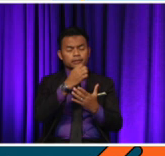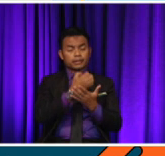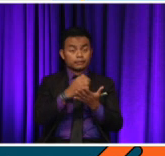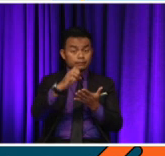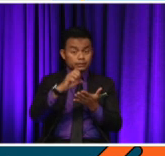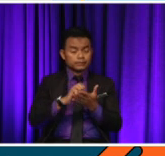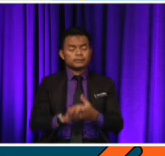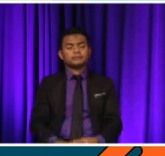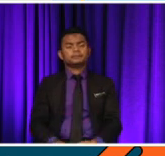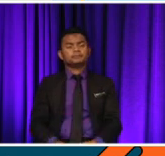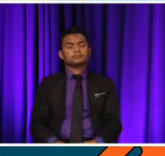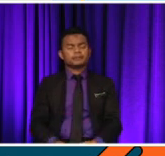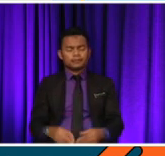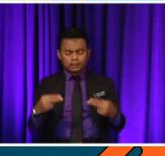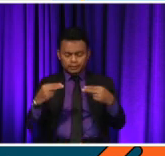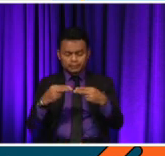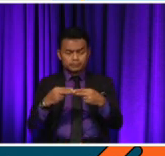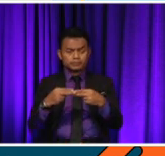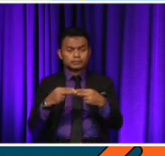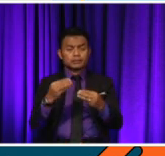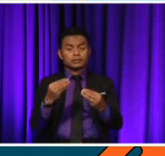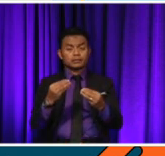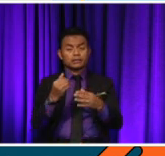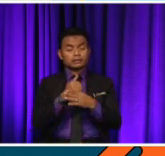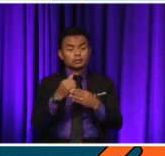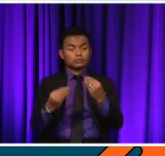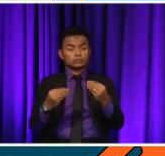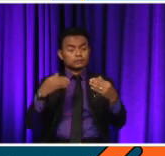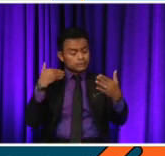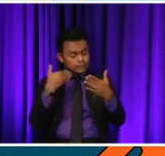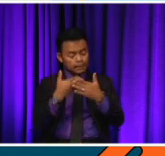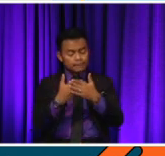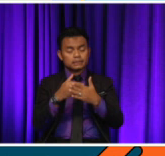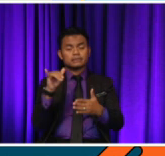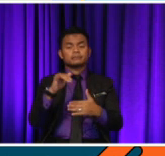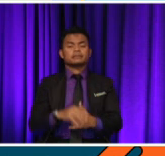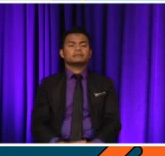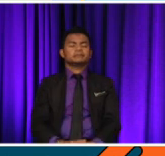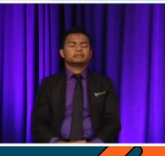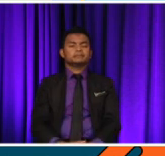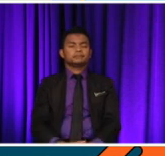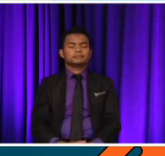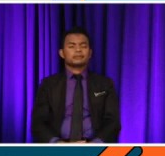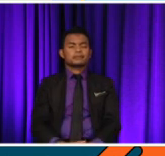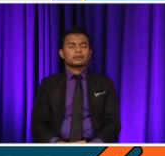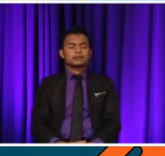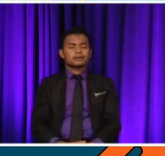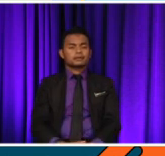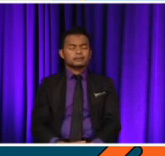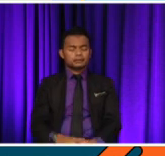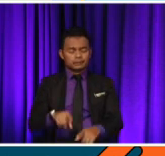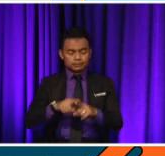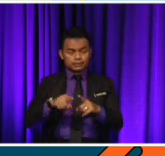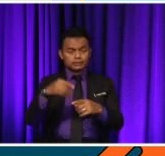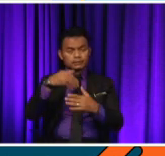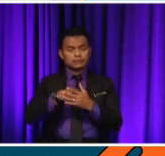ataupun adanya hampir-hampir sama efisien dengan efektif tapi dalam konsep keberkahan ini diutamakanlah